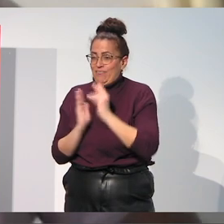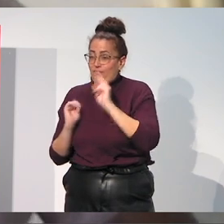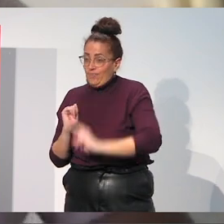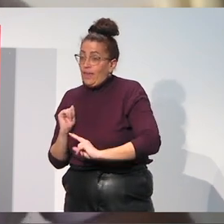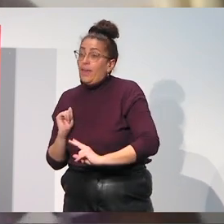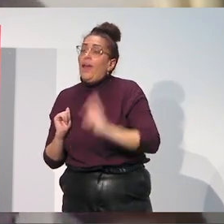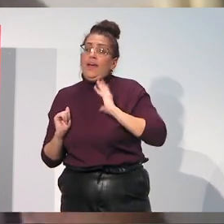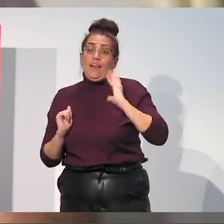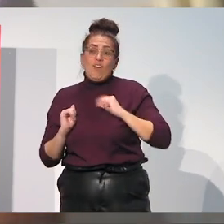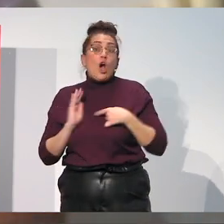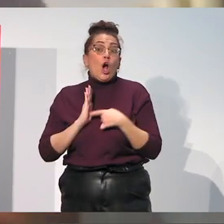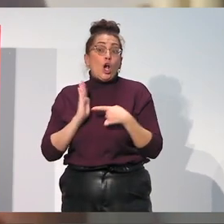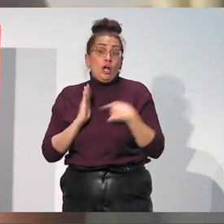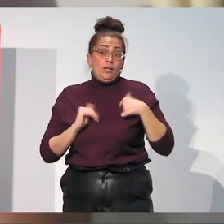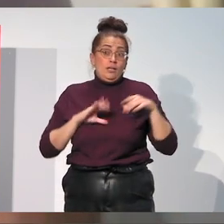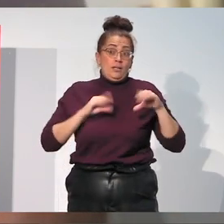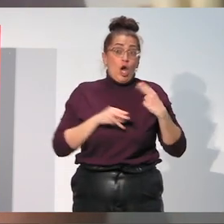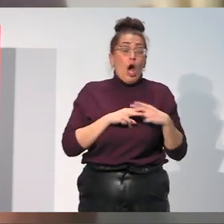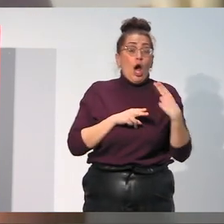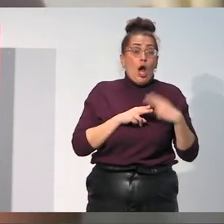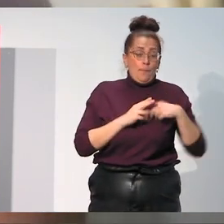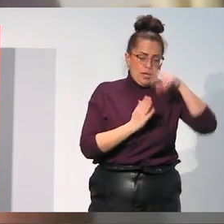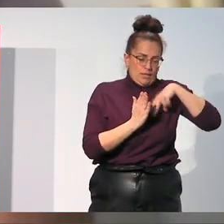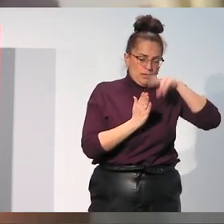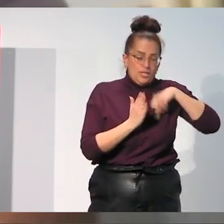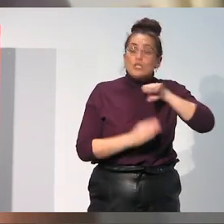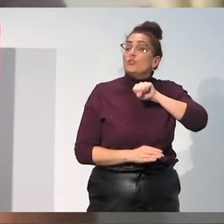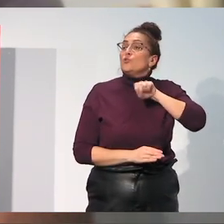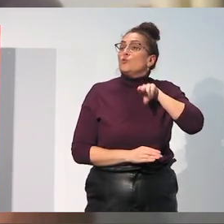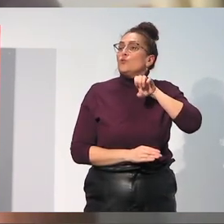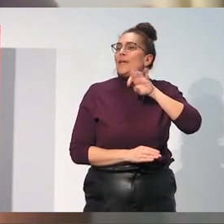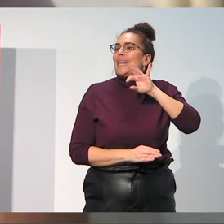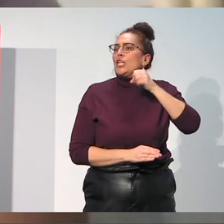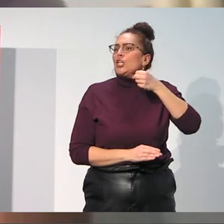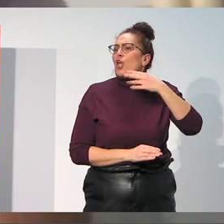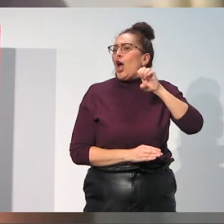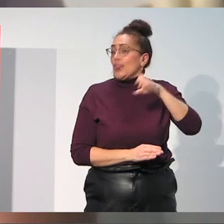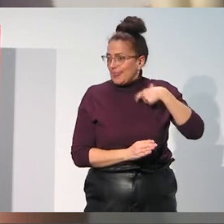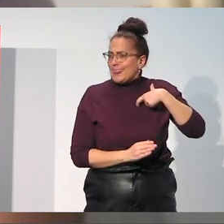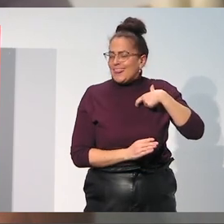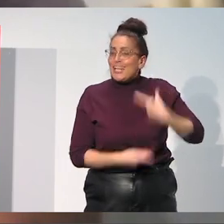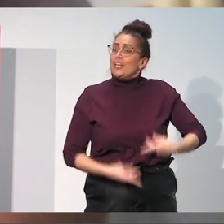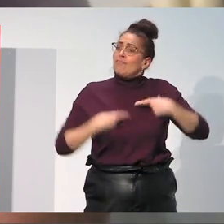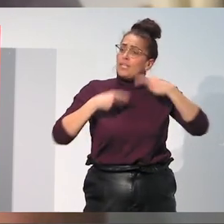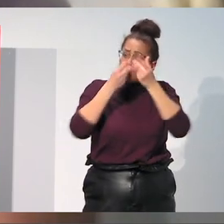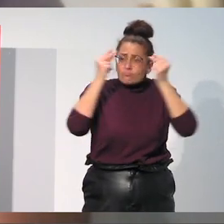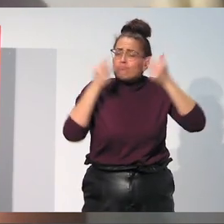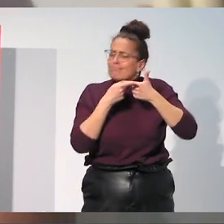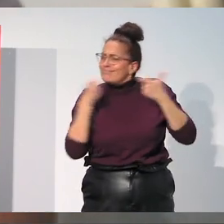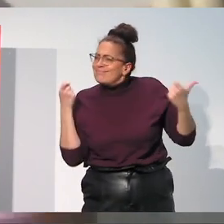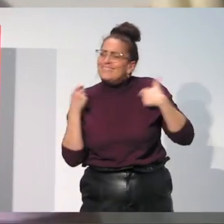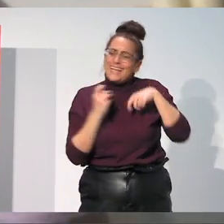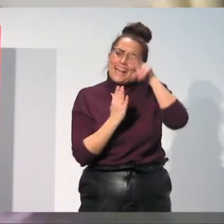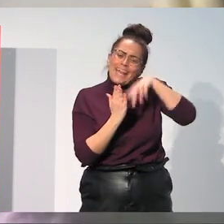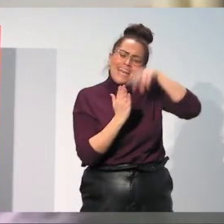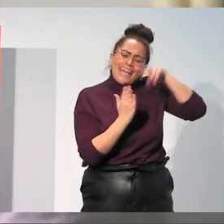Rome. À ce moment-là, j'étais en train de lire La vie des empereurs romains de Suétone, et donc j'étais tombé sur le chapitre sur Octave. En fait, c'est